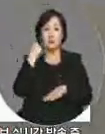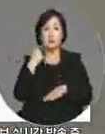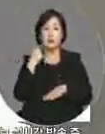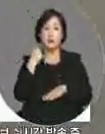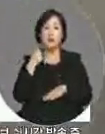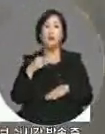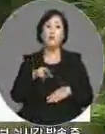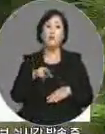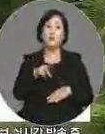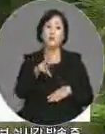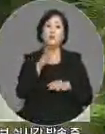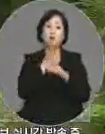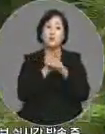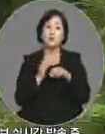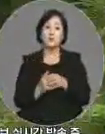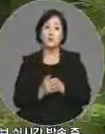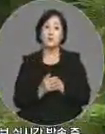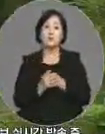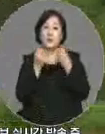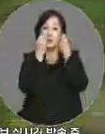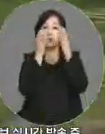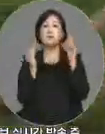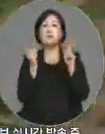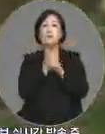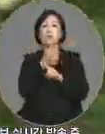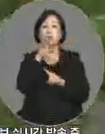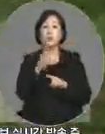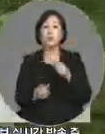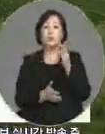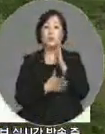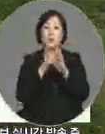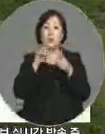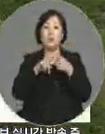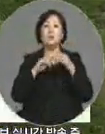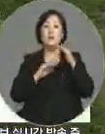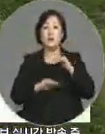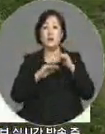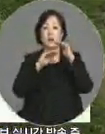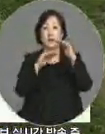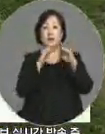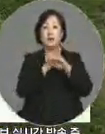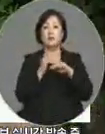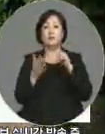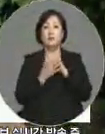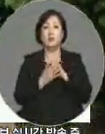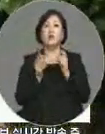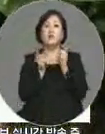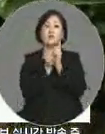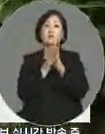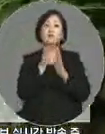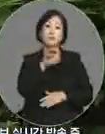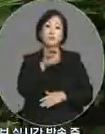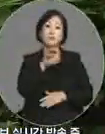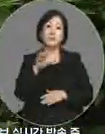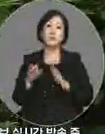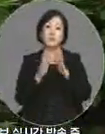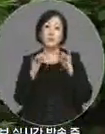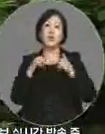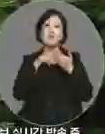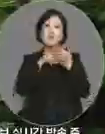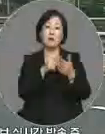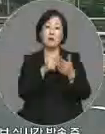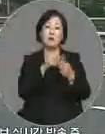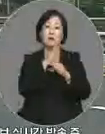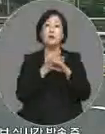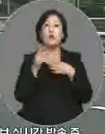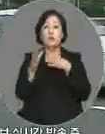다니고 있습니다. 혁신도시의 보행자용 계단도 주민의 아이디어가 출발점입니다.